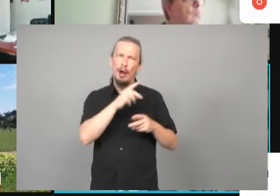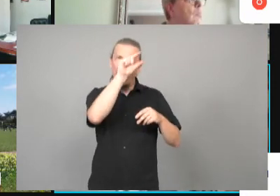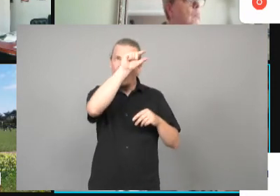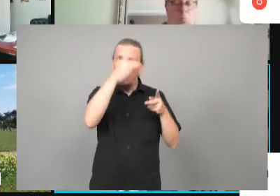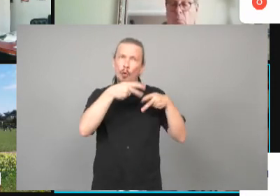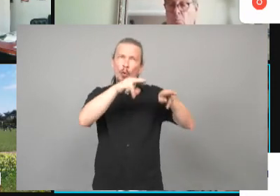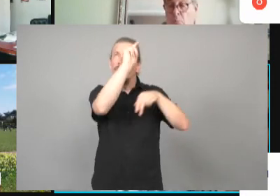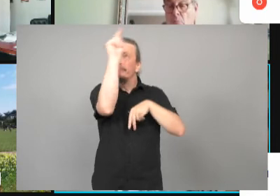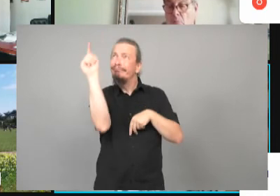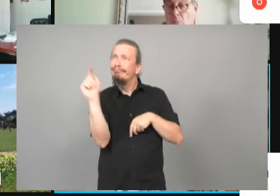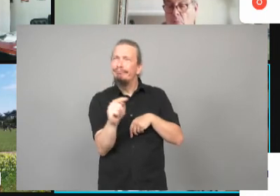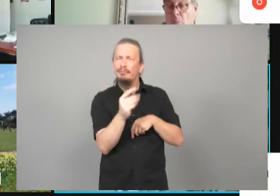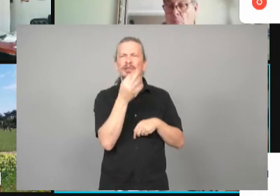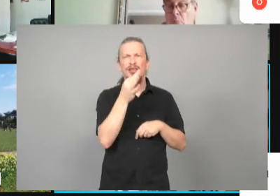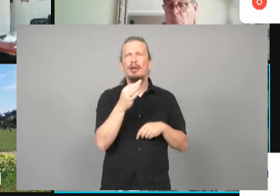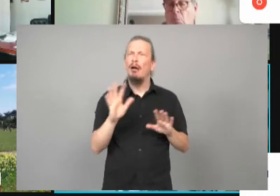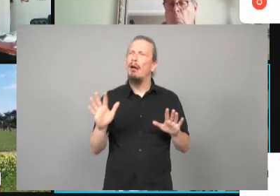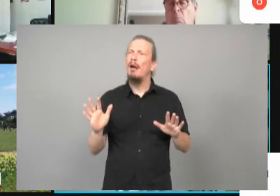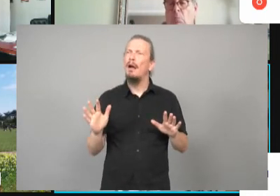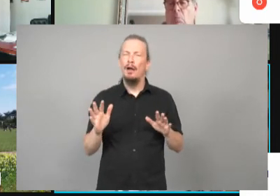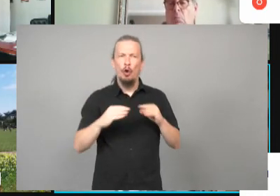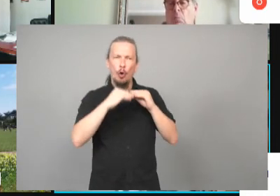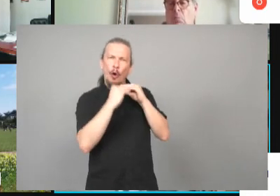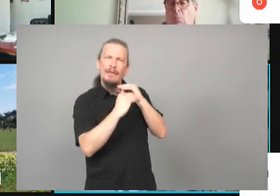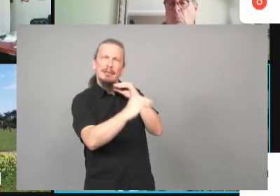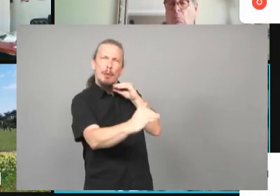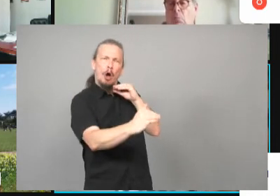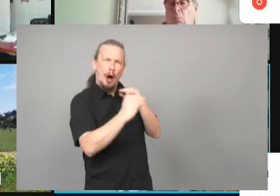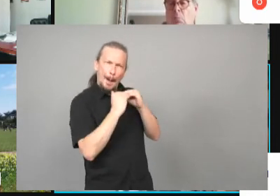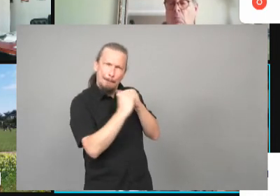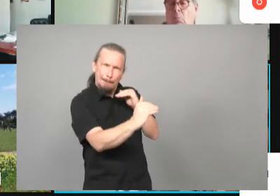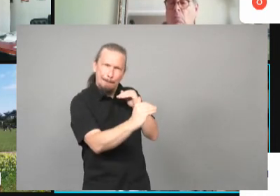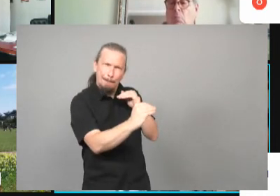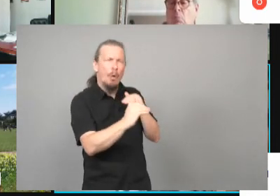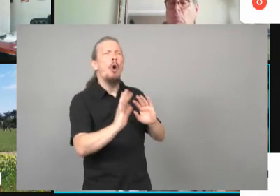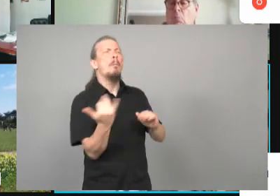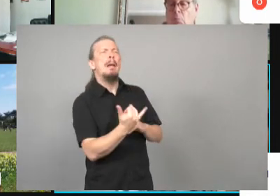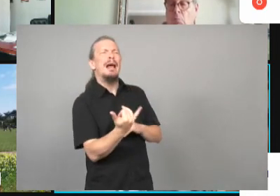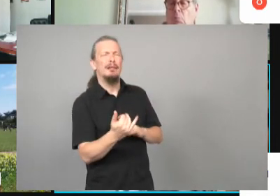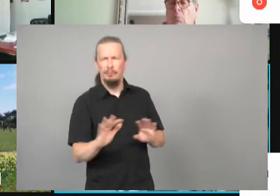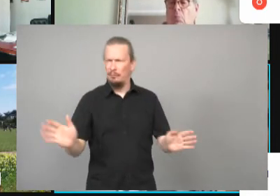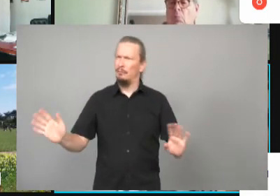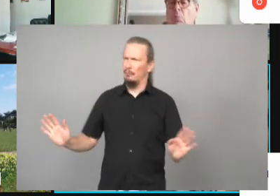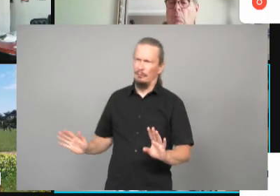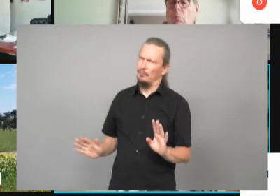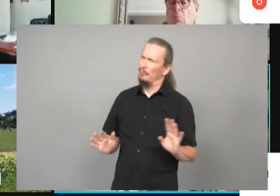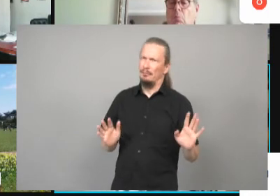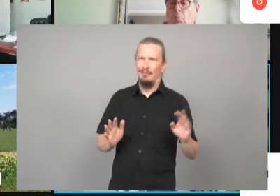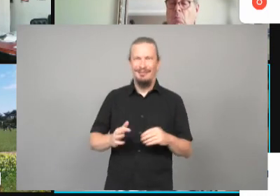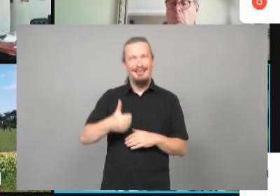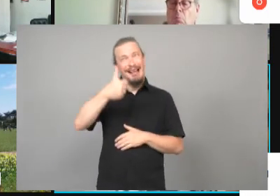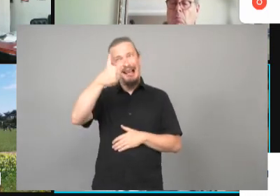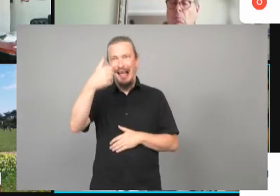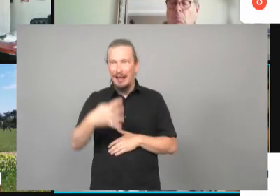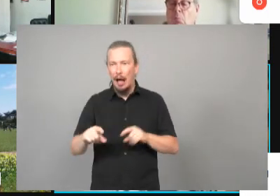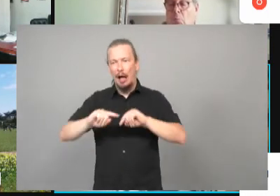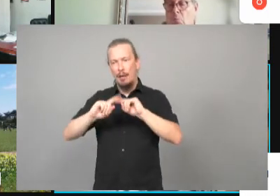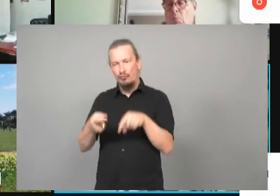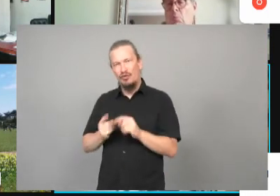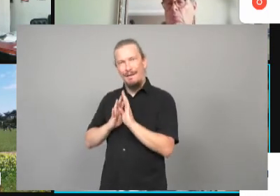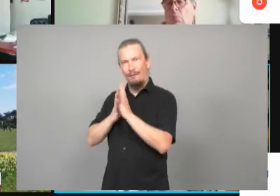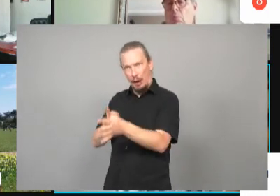électrique. Concernant les véloroutes et voies vertes, nous notons l'évolution de la MEL, puisque certains